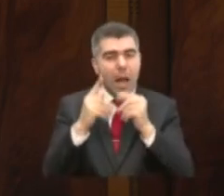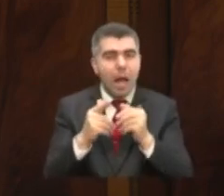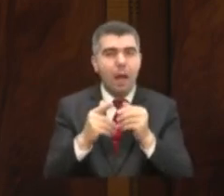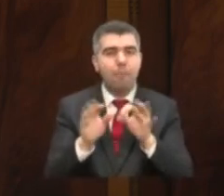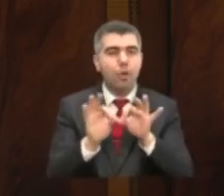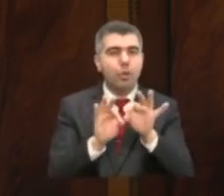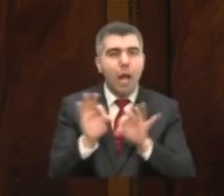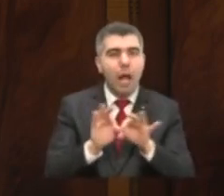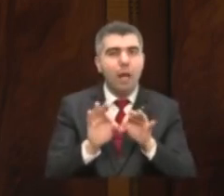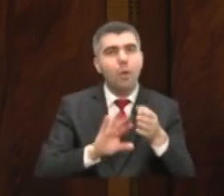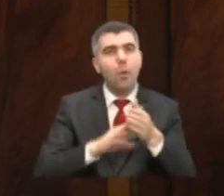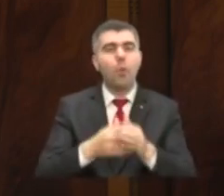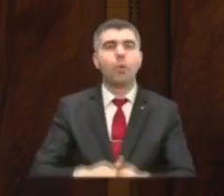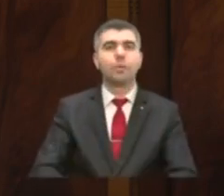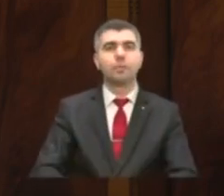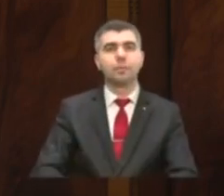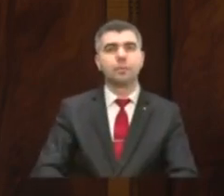وبالإجراءات.